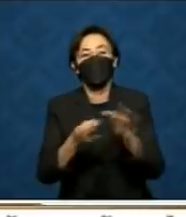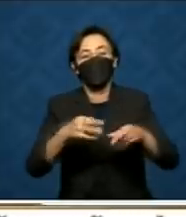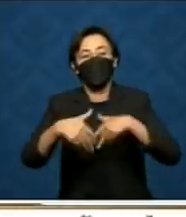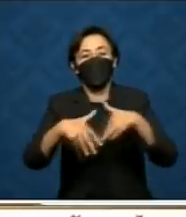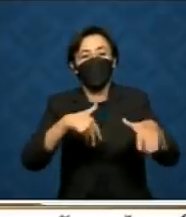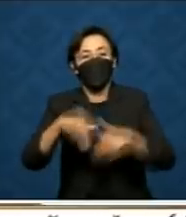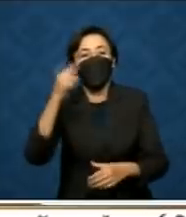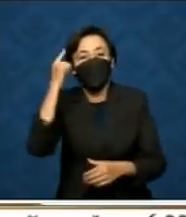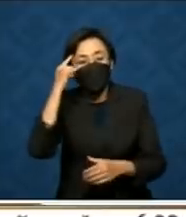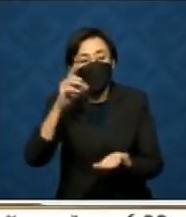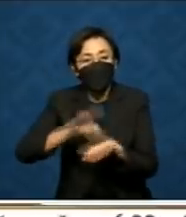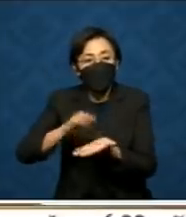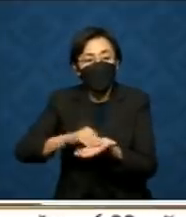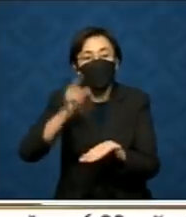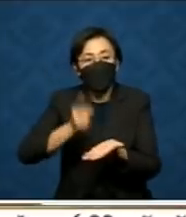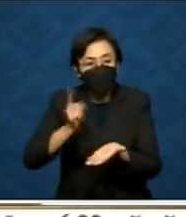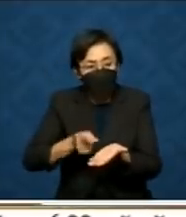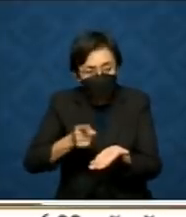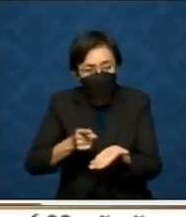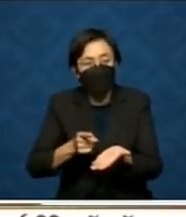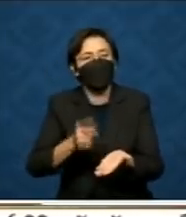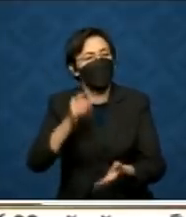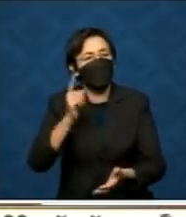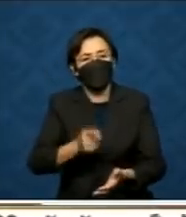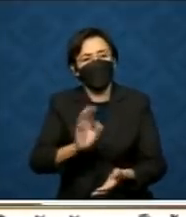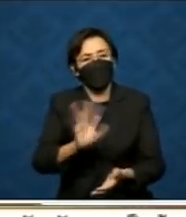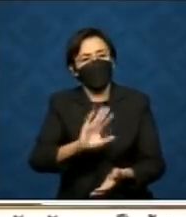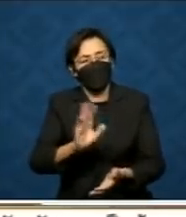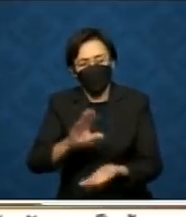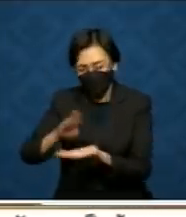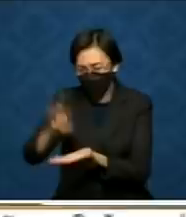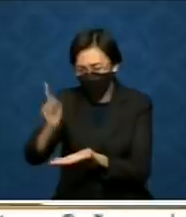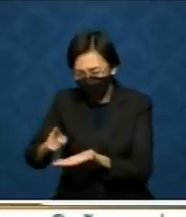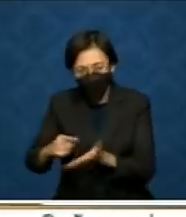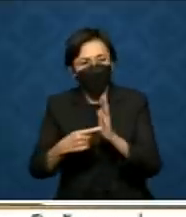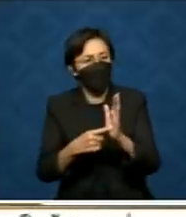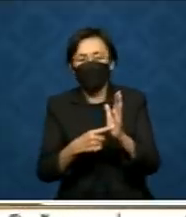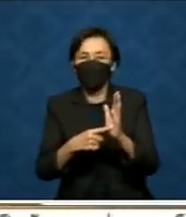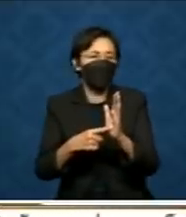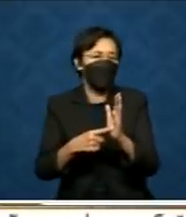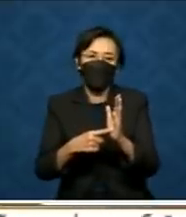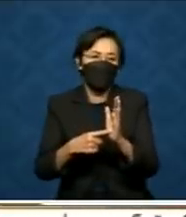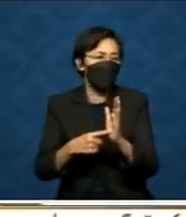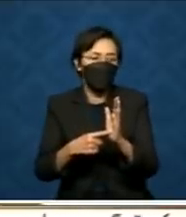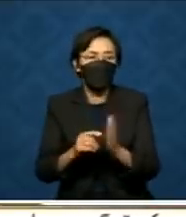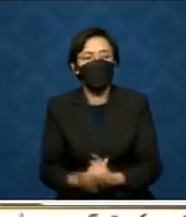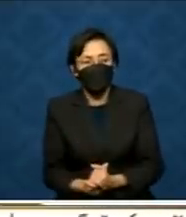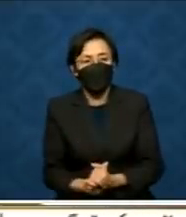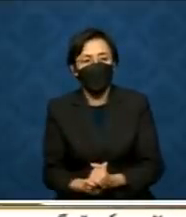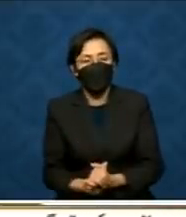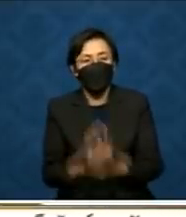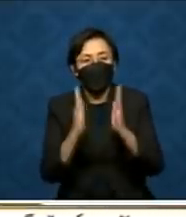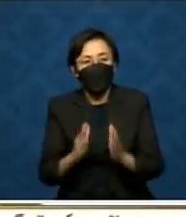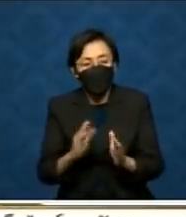รู้ข้อเท็จจริงที่บิดเบือนแล้วก็ไม่ตรงกับความเป็นจริงก่อนอภิปรายในสูงสุดผู้